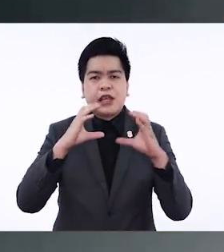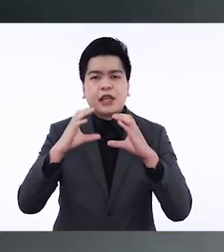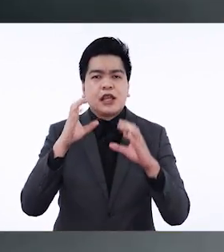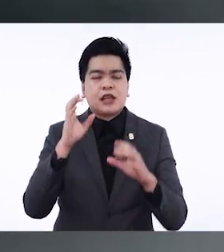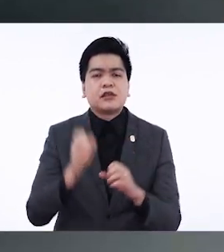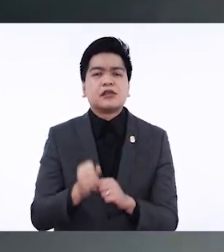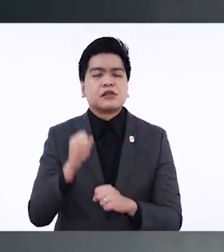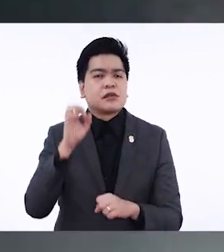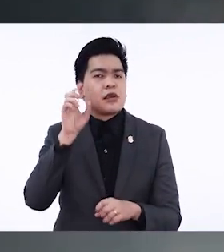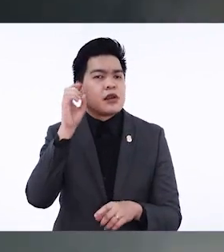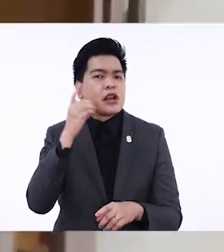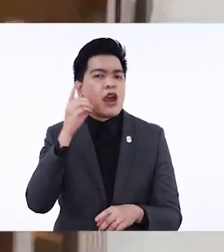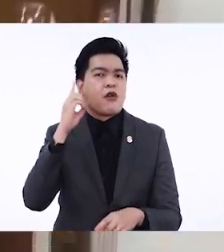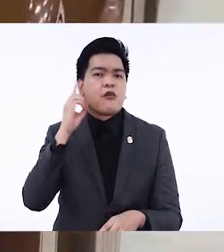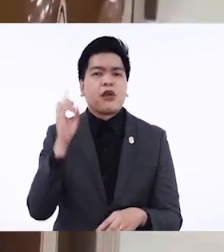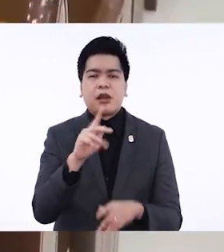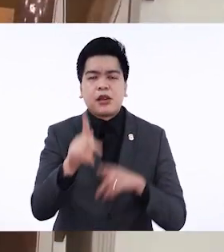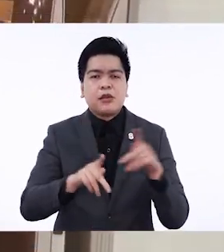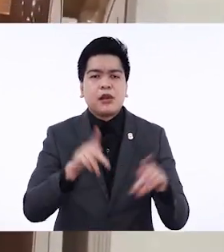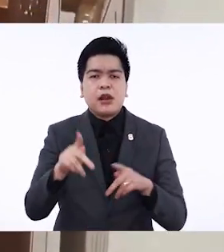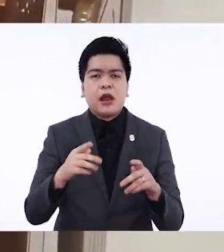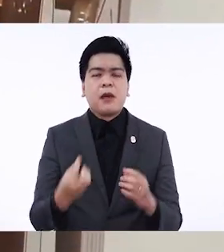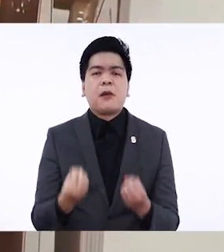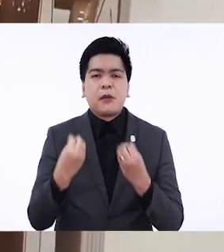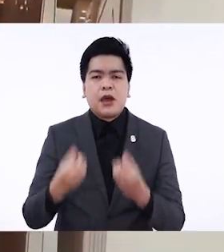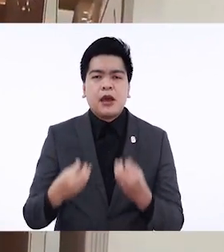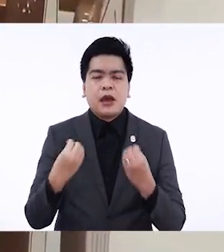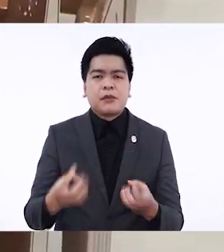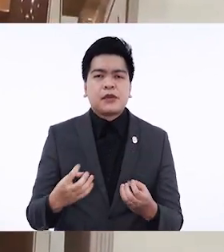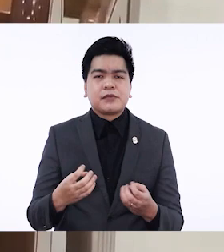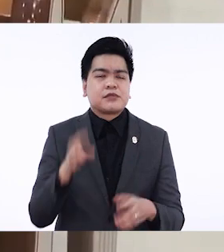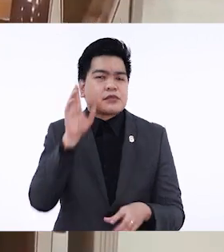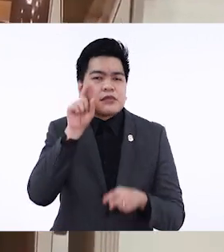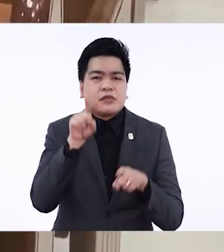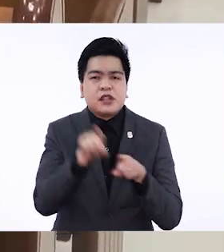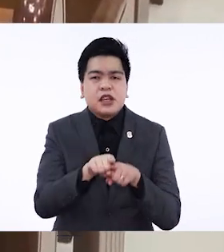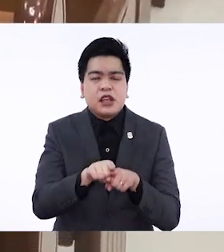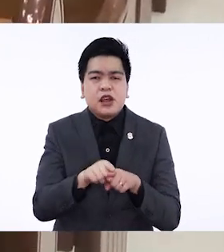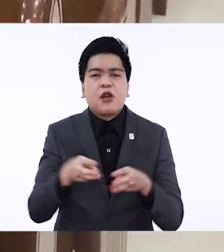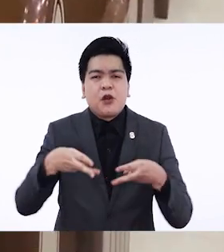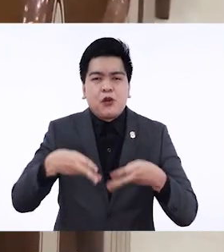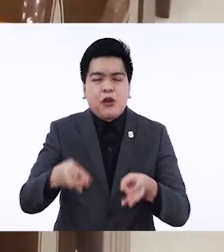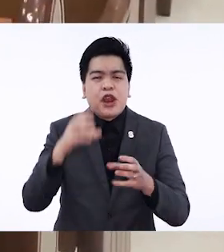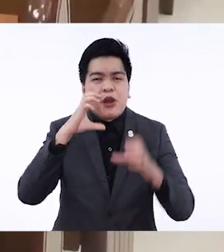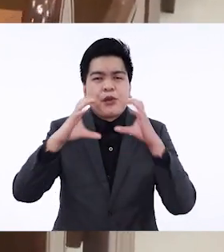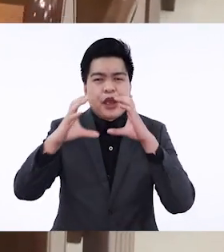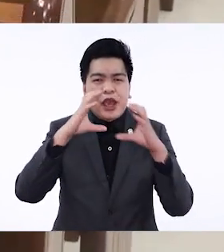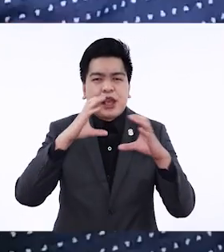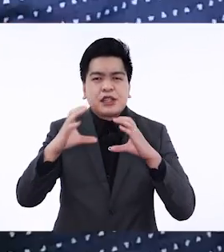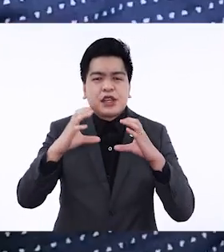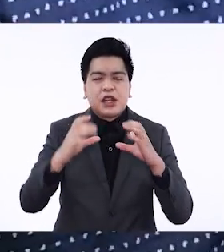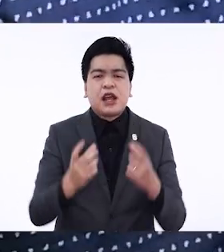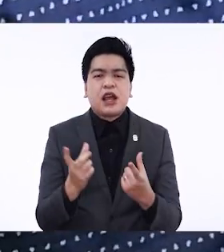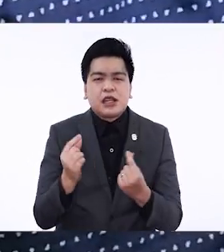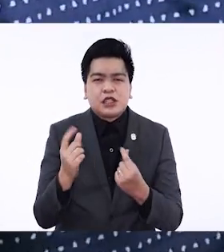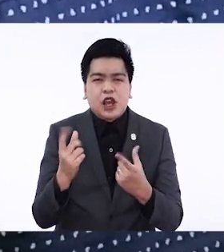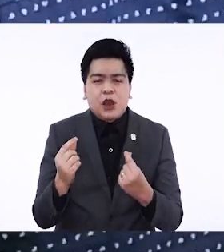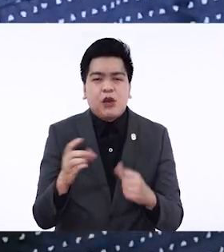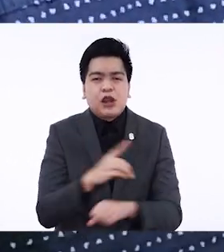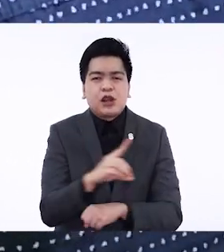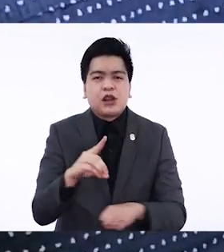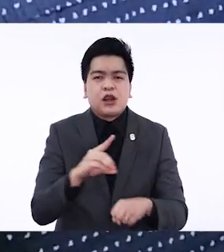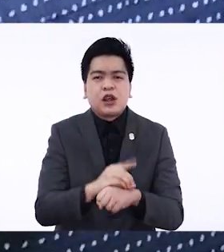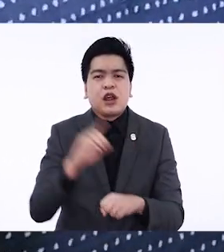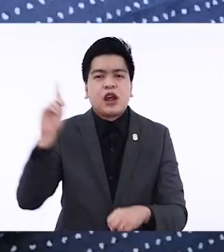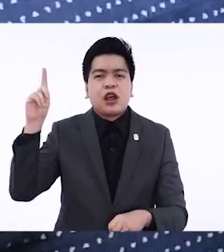deaf at upang lalong dumami ang mga kapatid na makaalam ng paraan ng kanilang komunikasyon, ay nagsagawa ang distrito